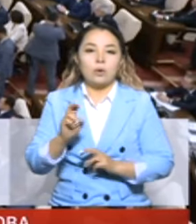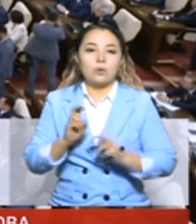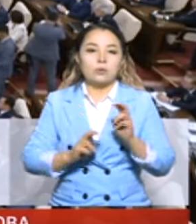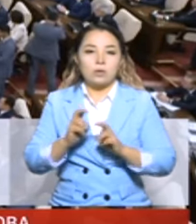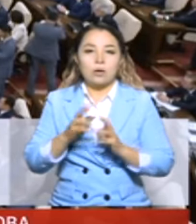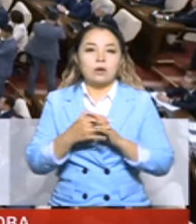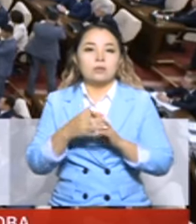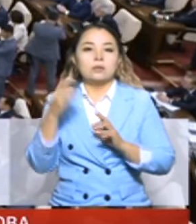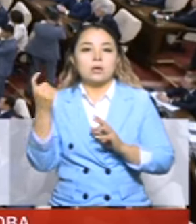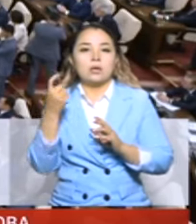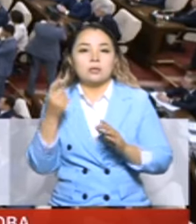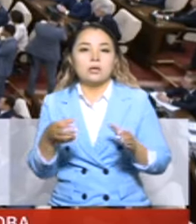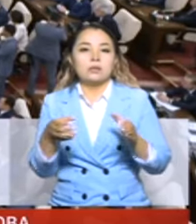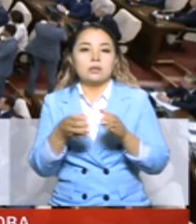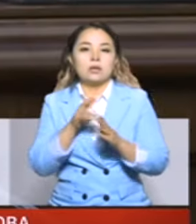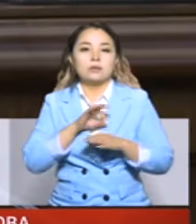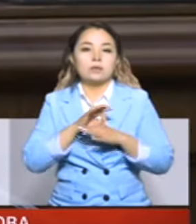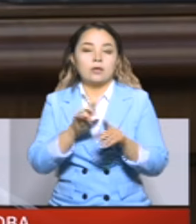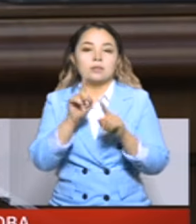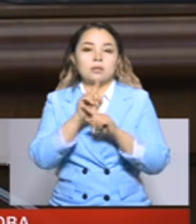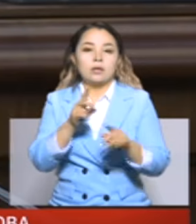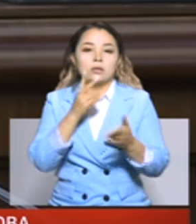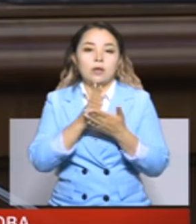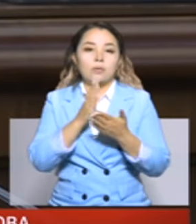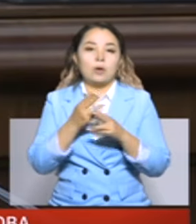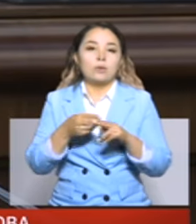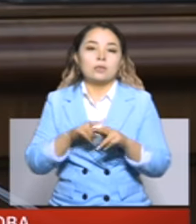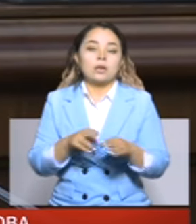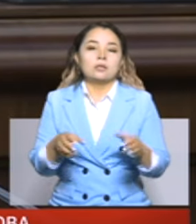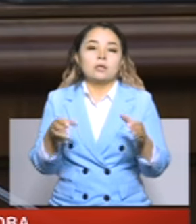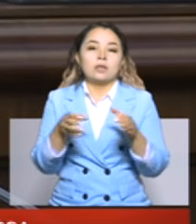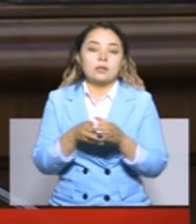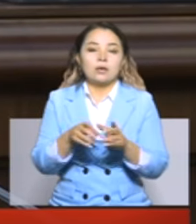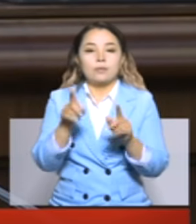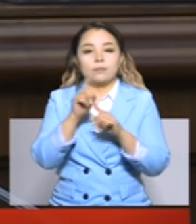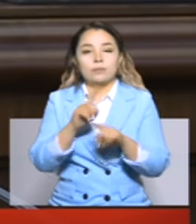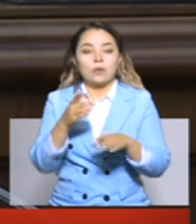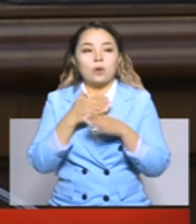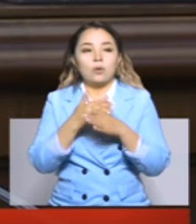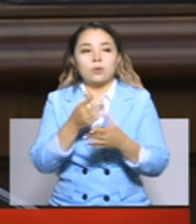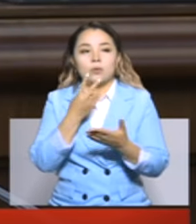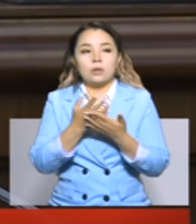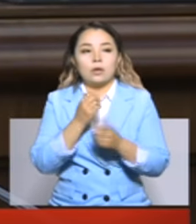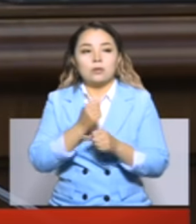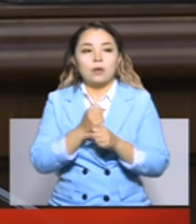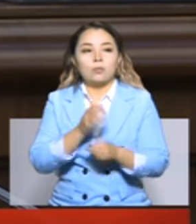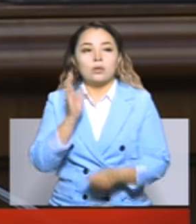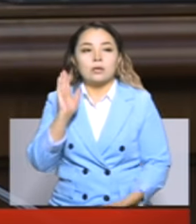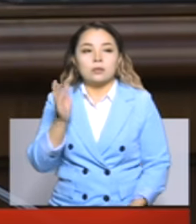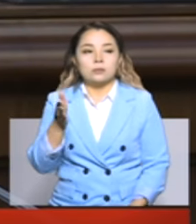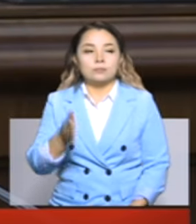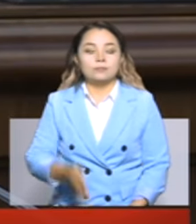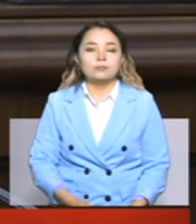және агроөнеркәсіп салалары ерекшеленіп отыр. Бұл салаларға ерекше қолдау